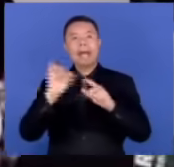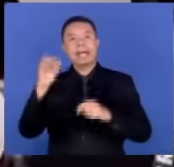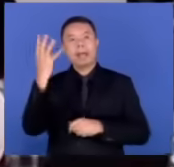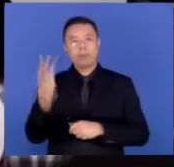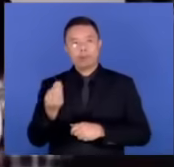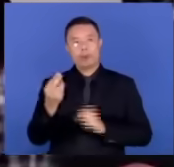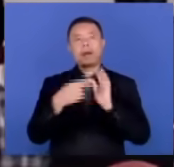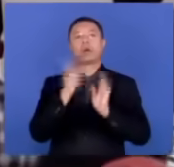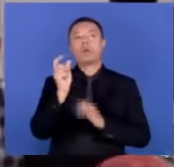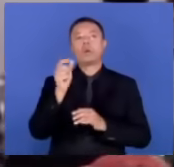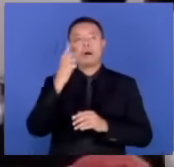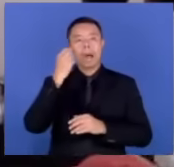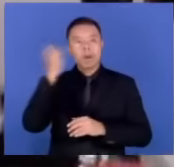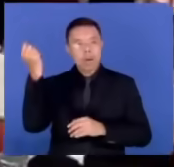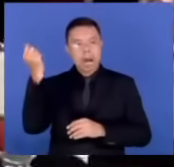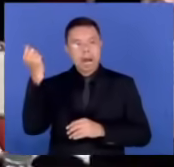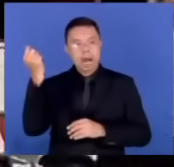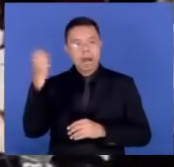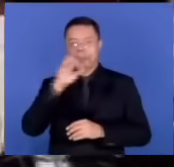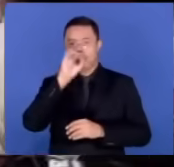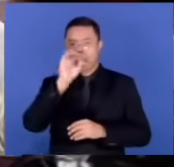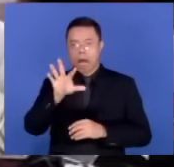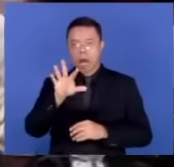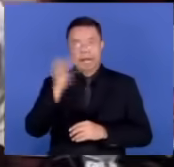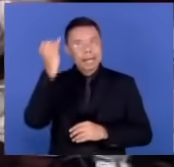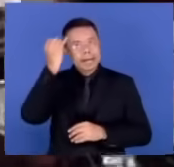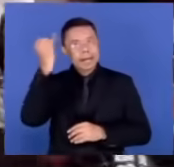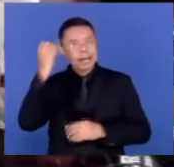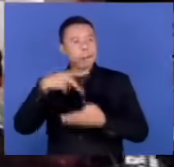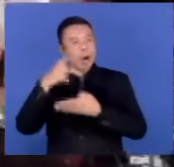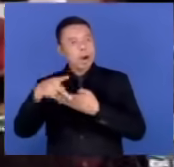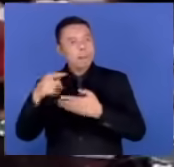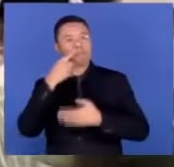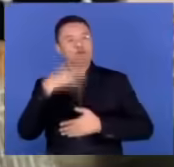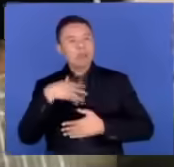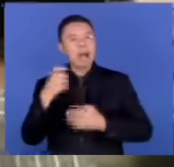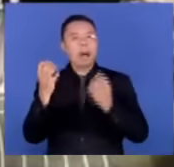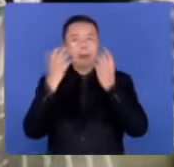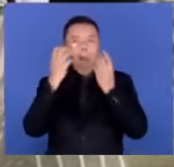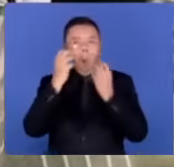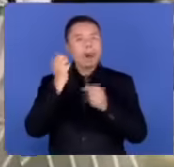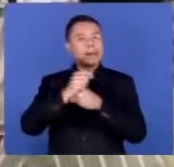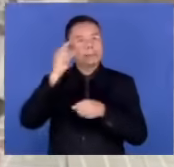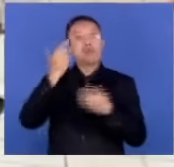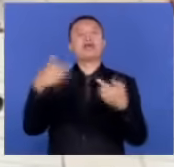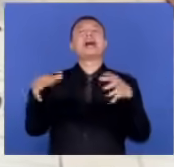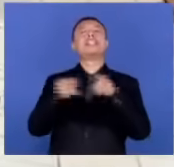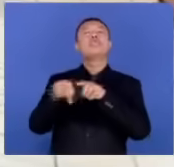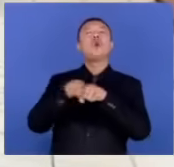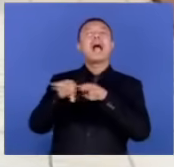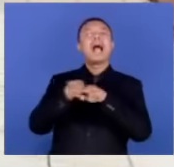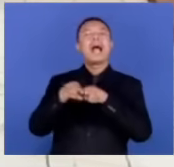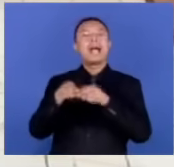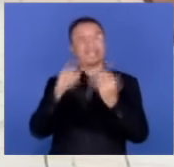NU Madura, Lora Ahmad Anam Saputra, gagasan dan program yang dimiliki Prabowo Gibran ini sesuai dengan nilai-nilai